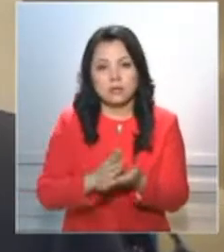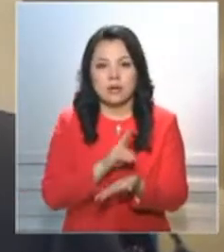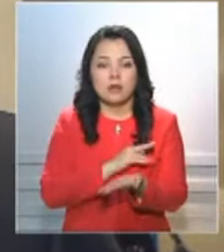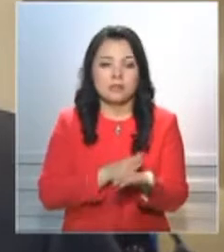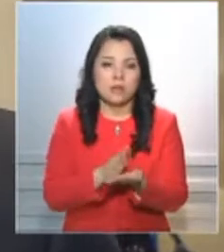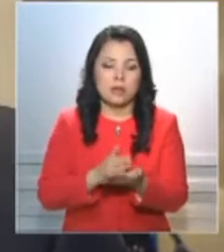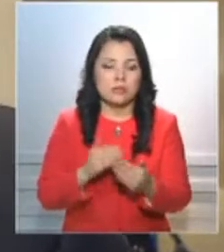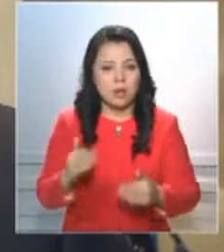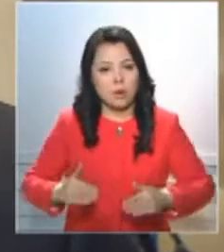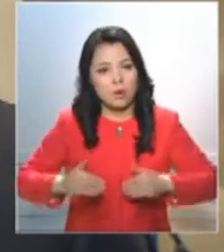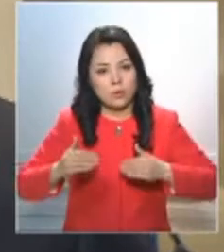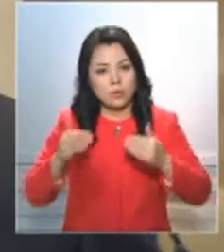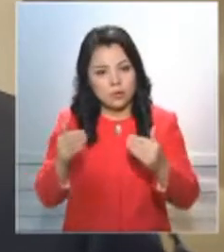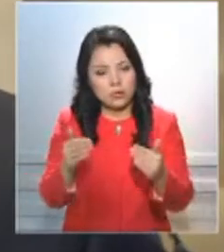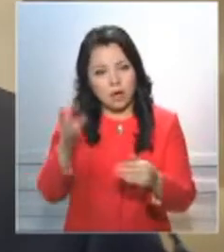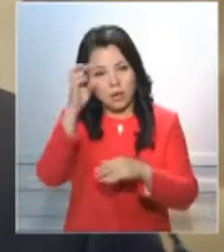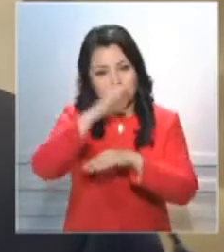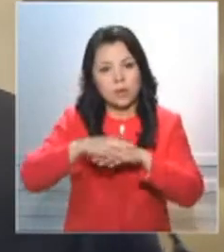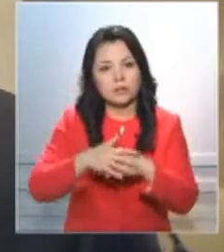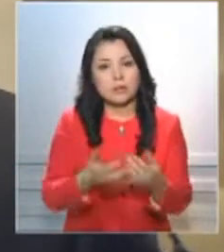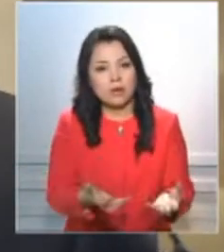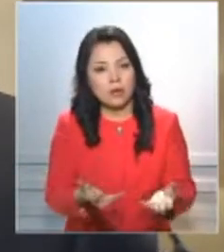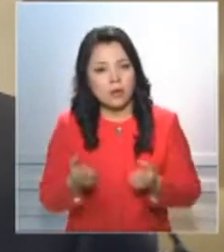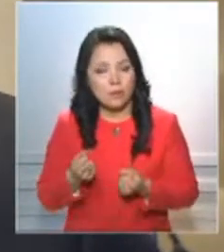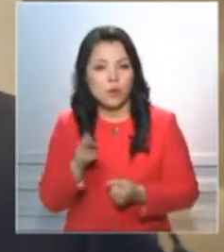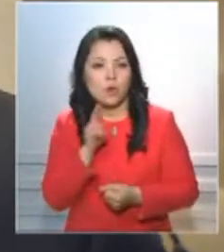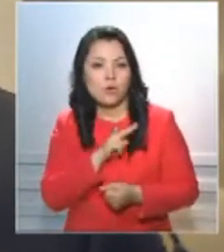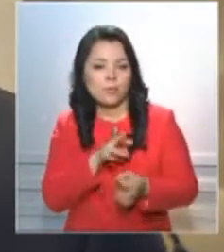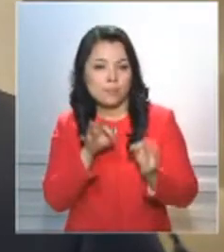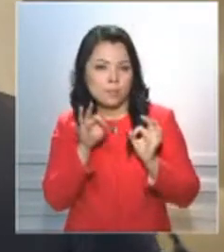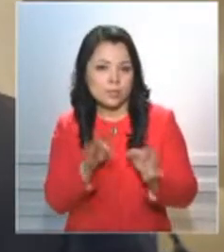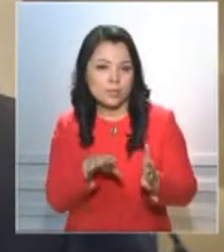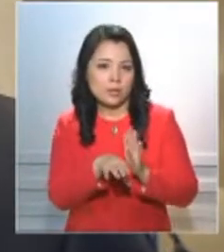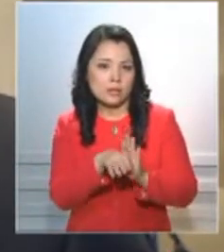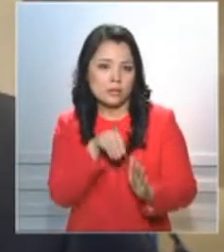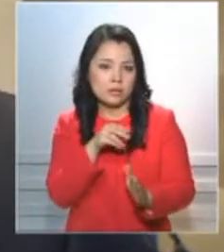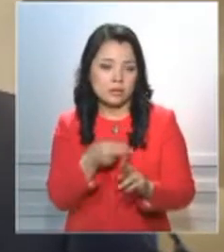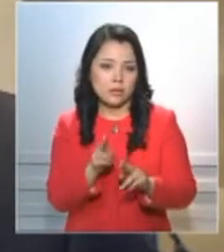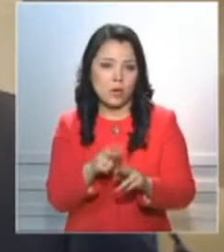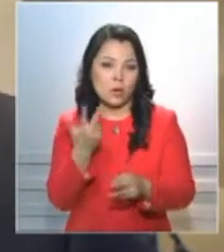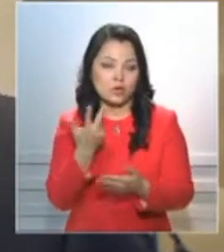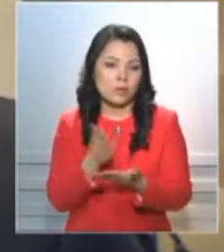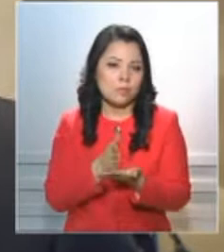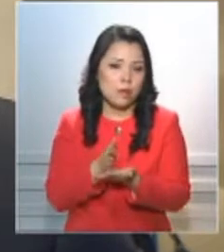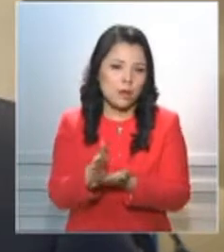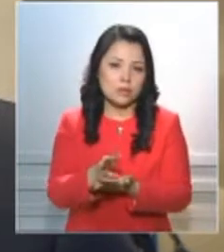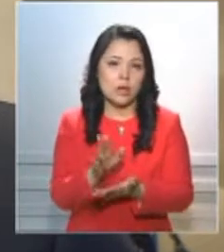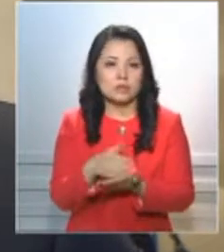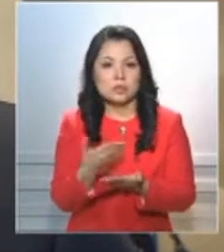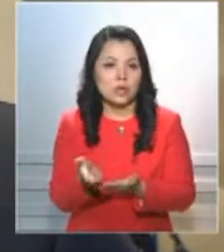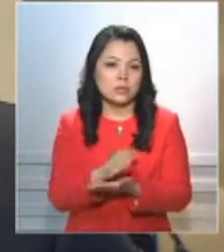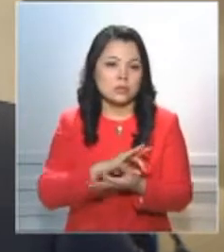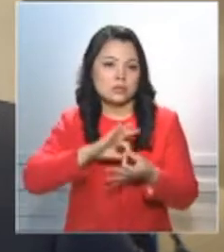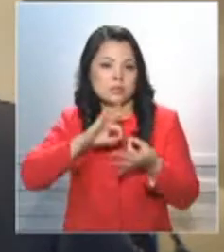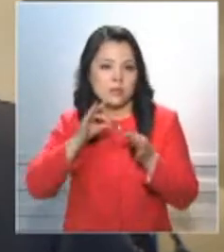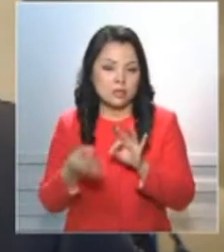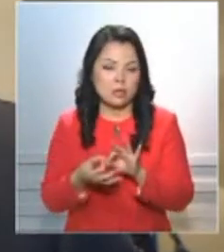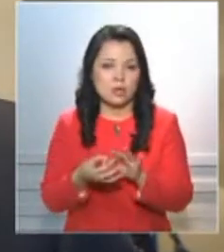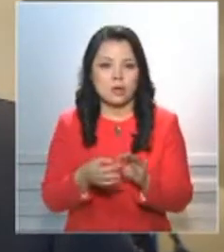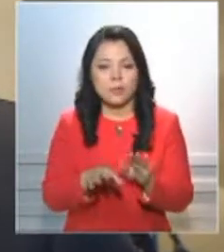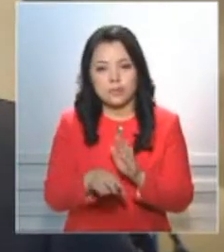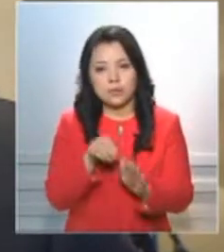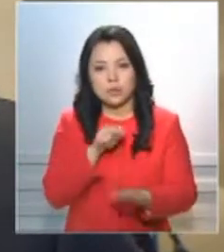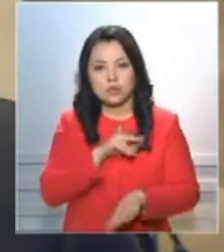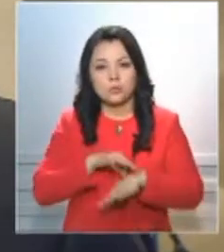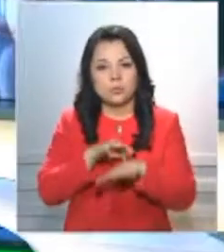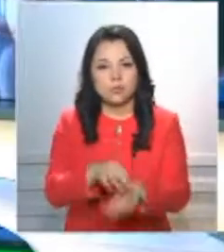сатыда көтерілу және жұмысын бағалау секілді негізгі үш бағыттағы мәселелердің мән-жайын талқылап, ортақ шешімге келудің жолын